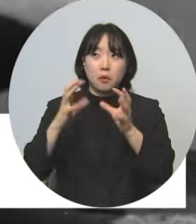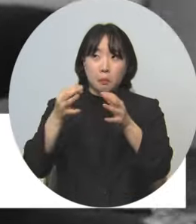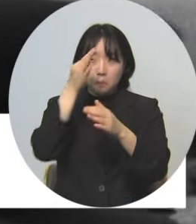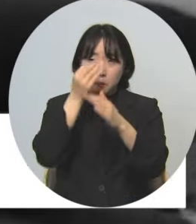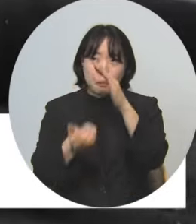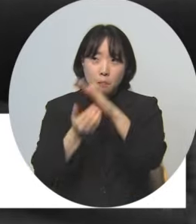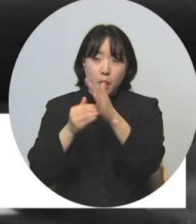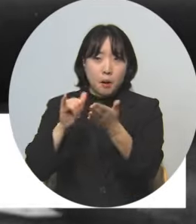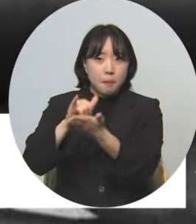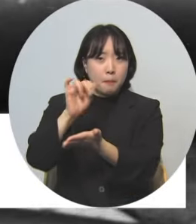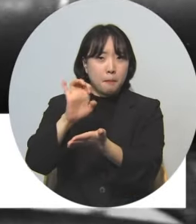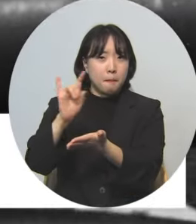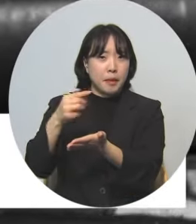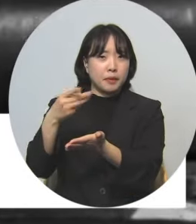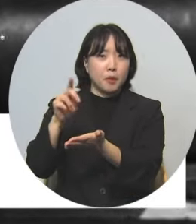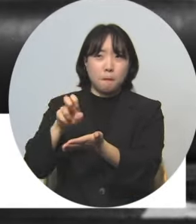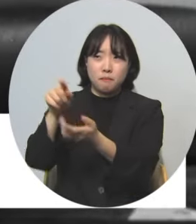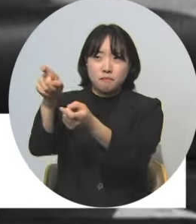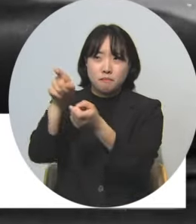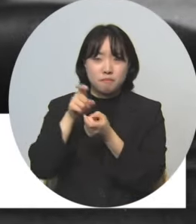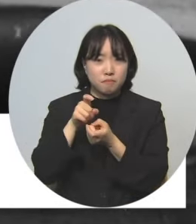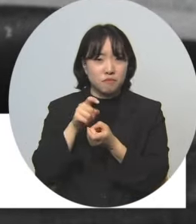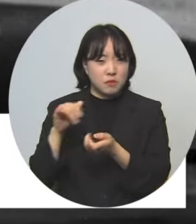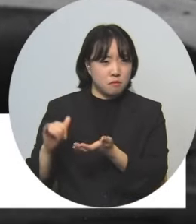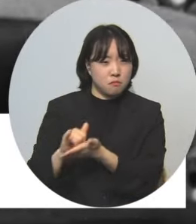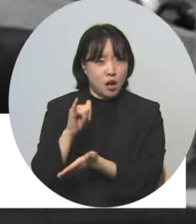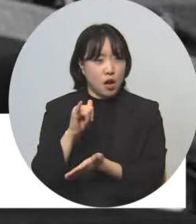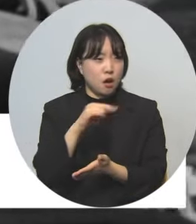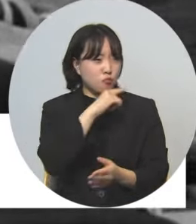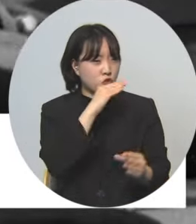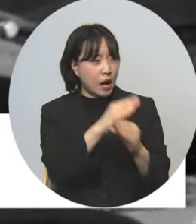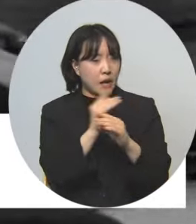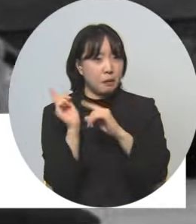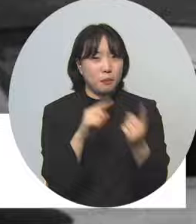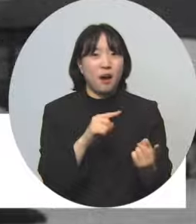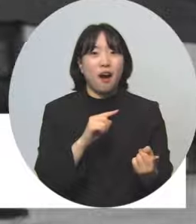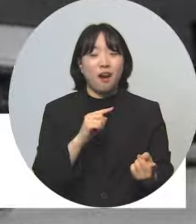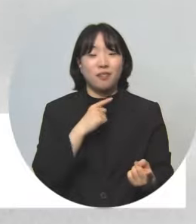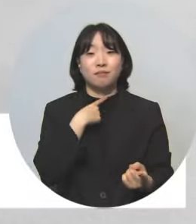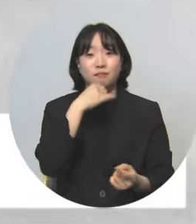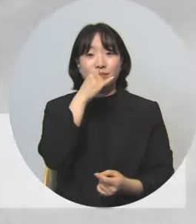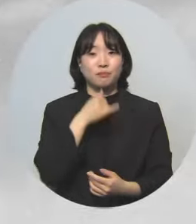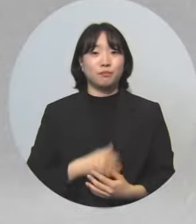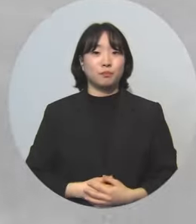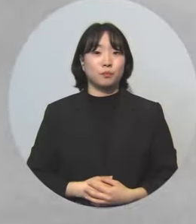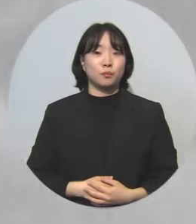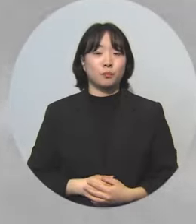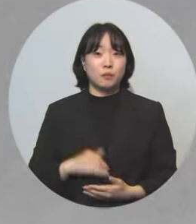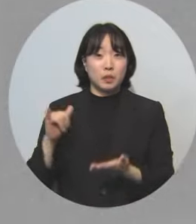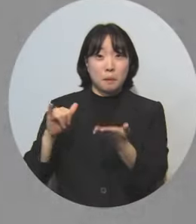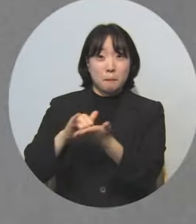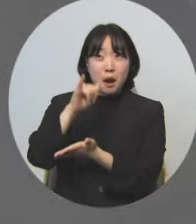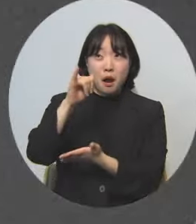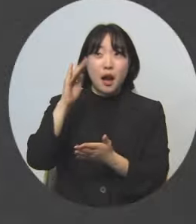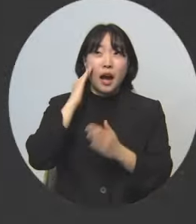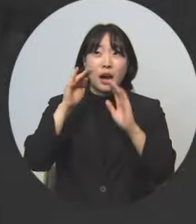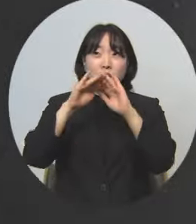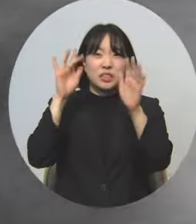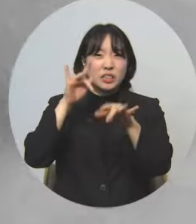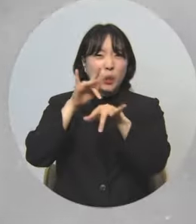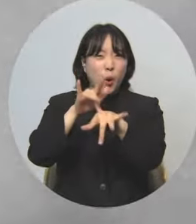F-4D 팬텀기를 도입하면서 단번에 북한의 공군력을 압도하게 됐습니다. 팬텀은 하늘의 도깨비로도